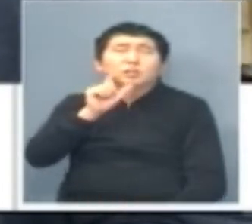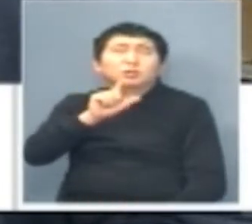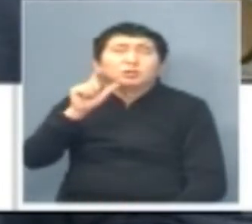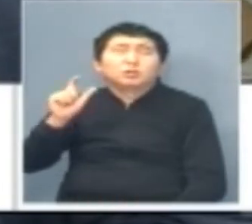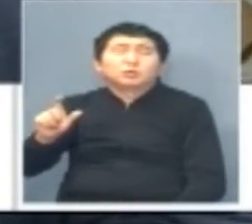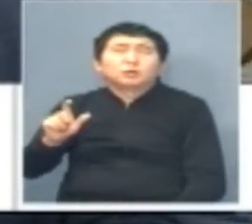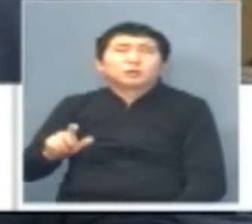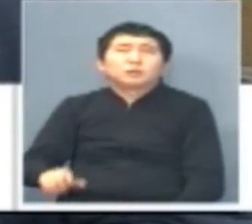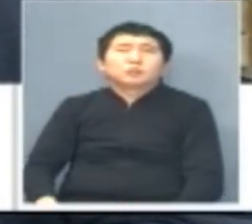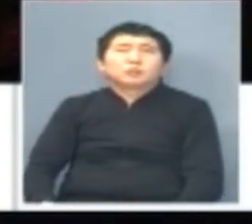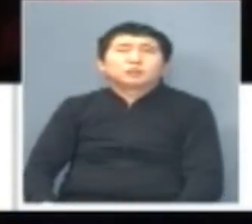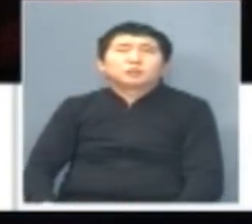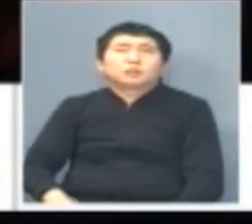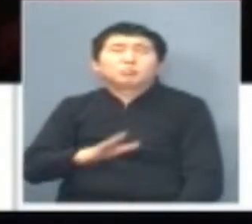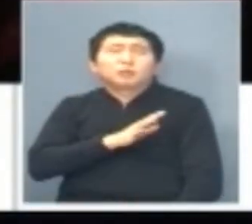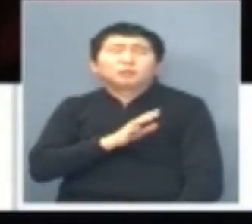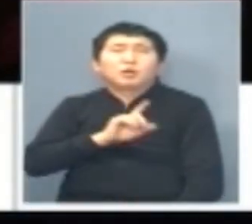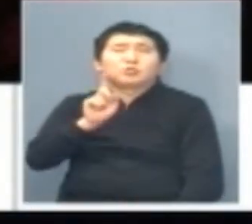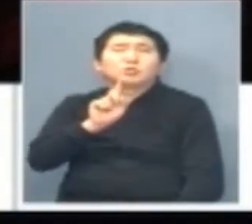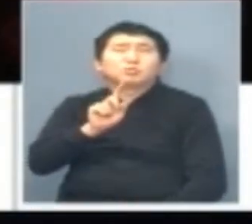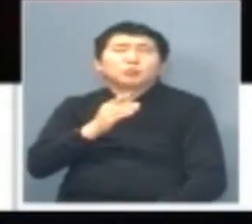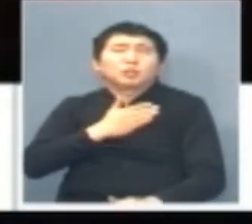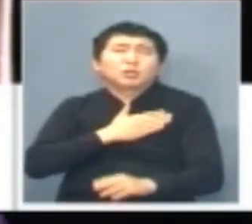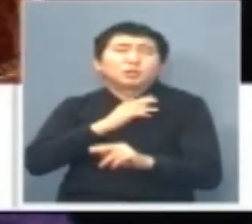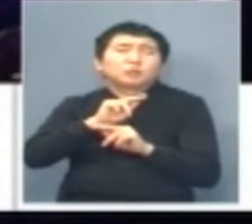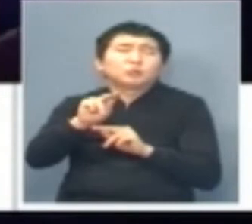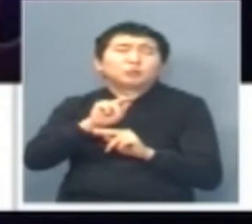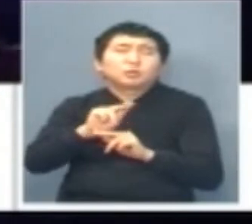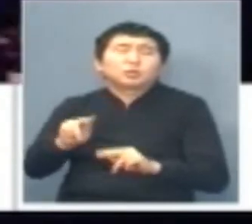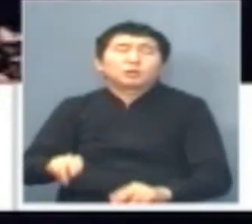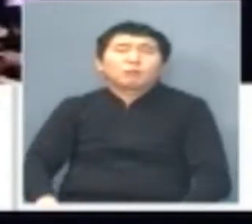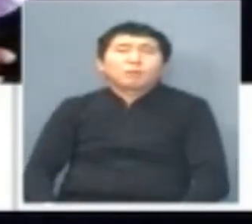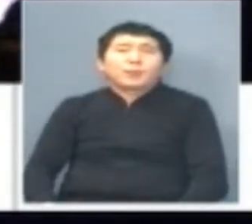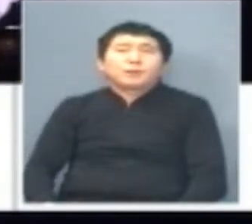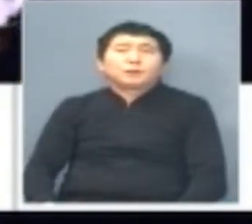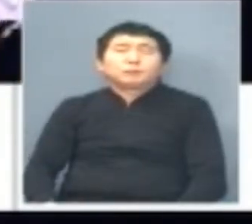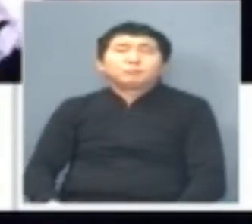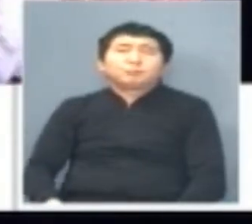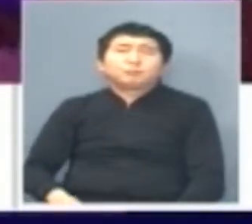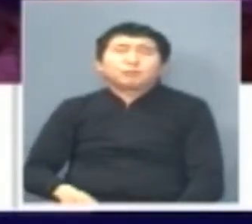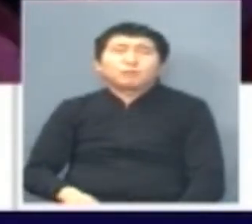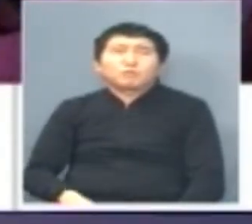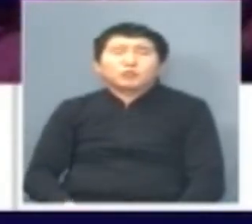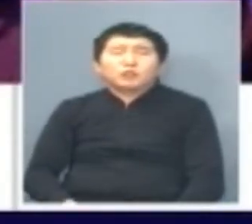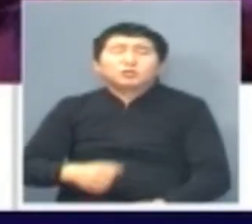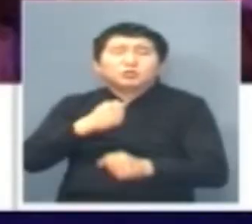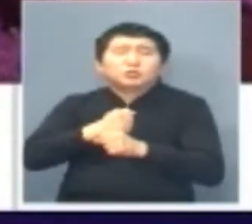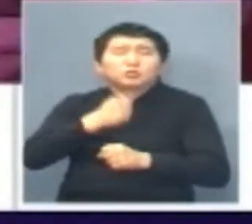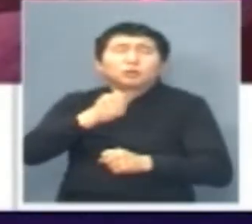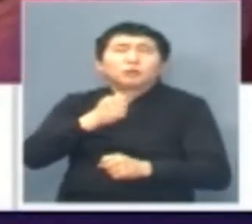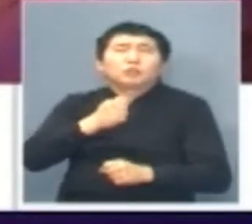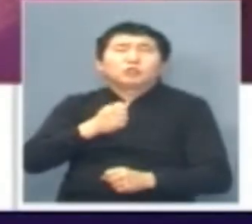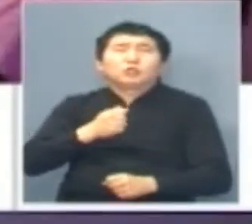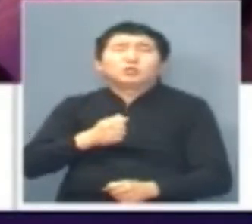тоже бывает чему-то нас учат задача актеров погрузить свои зрители в атмосферу в жестокой но красивой любовной истории на фоне суровых законов